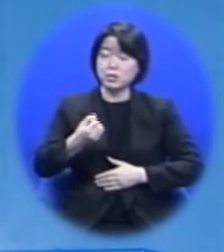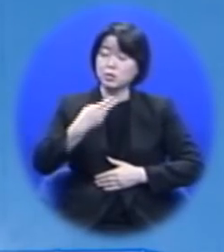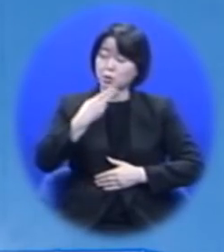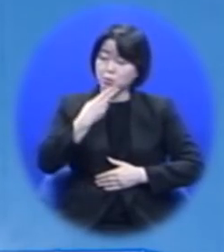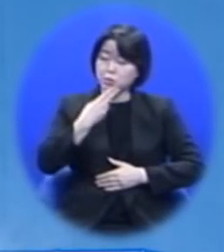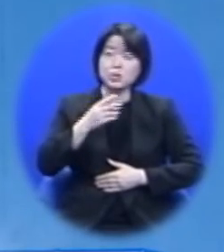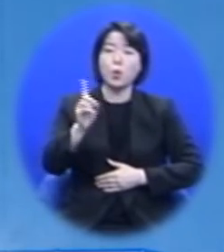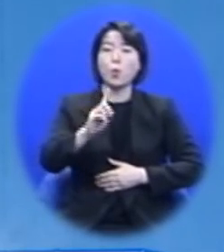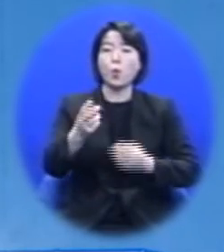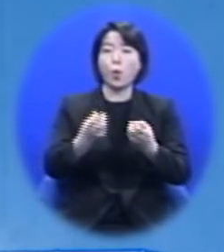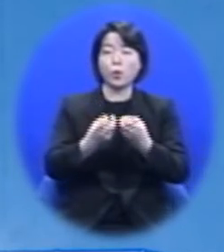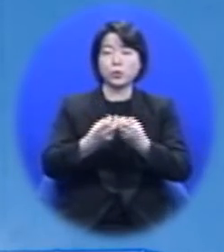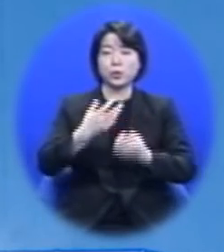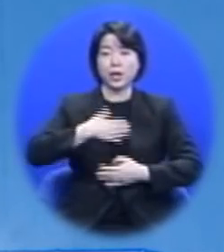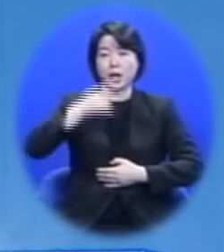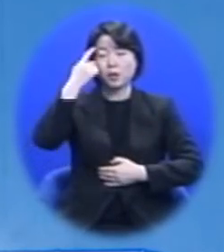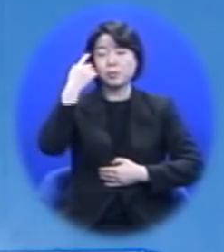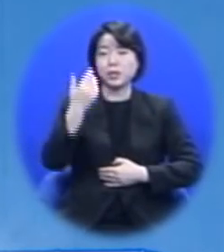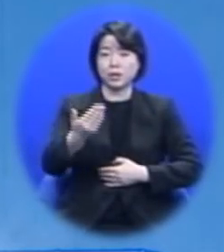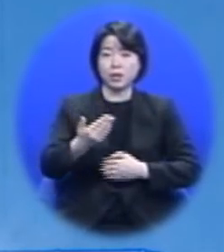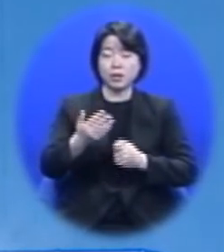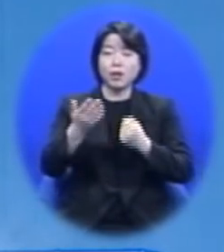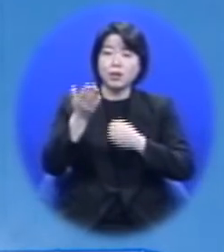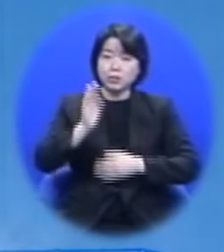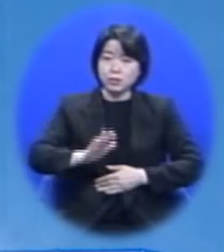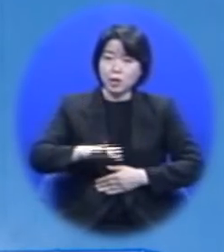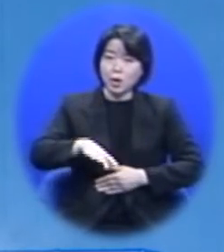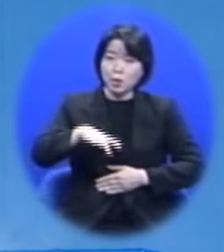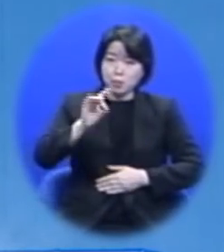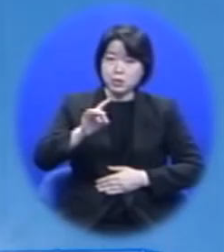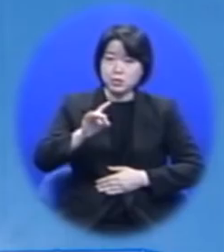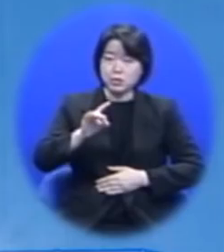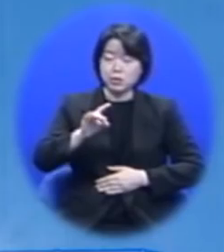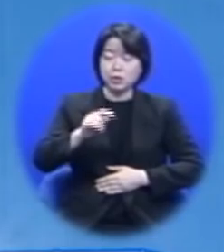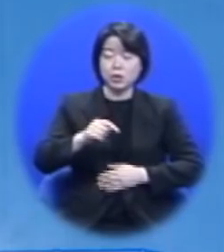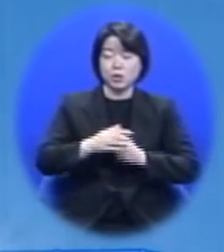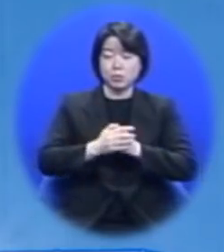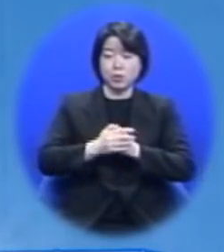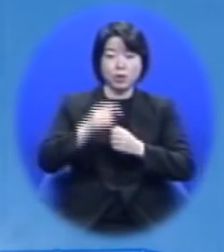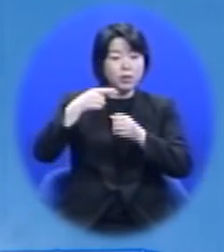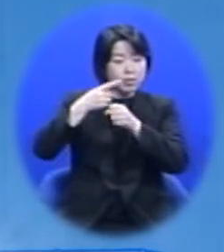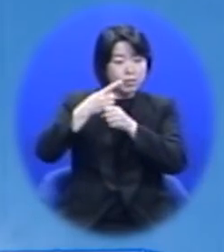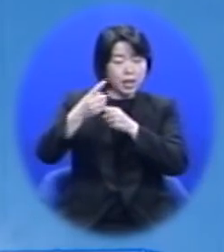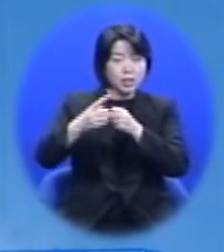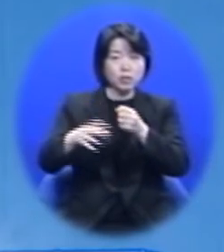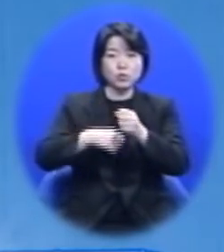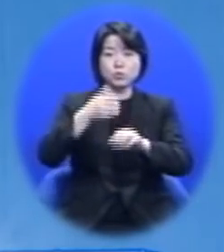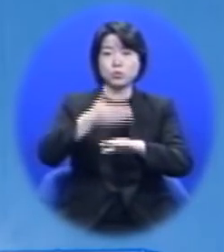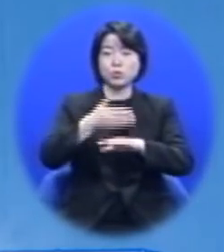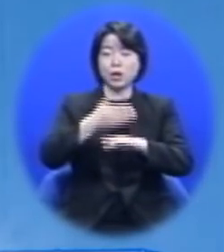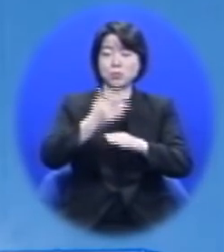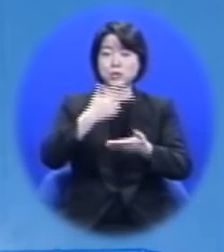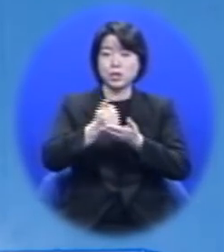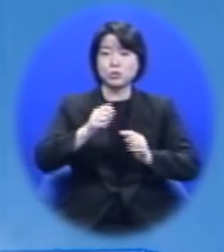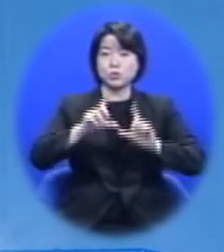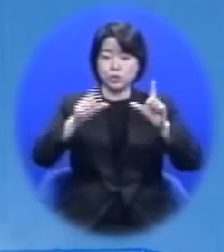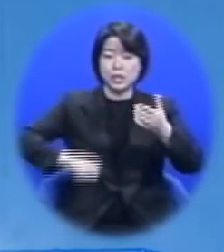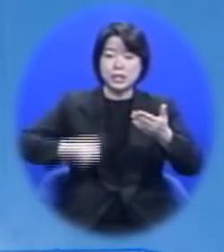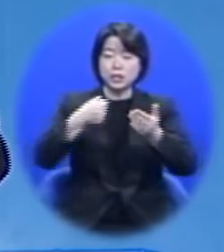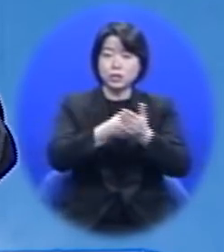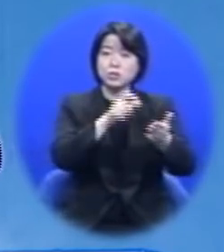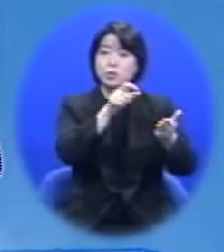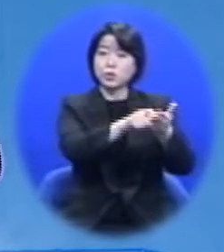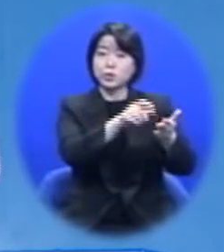어떻게 안다고 내년 추수감사주일을 벌써 정해놓았습니다. 그래서